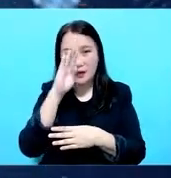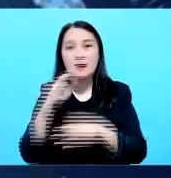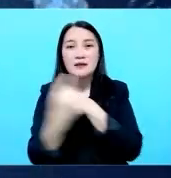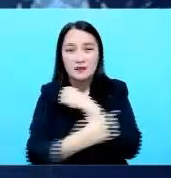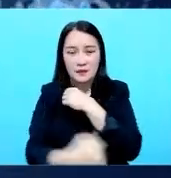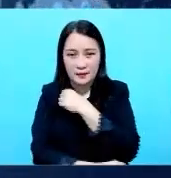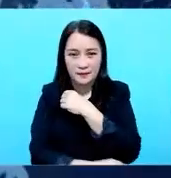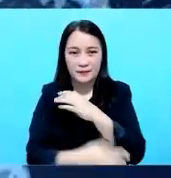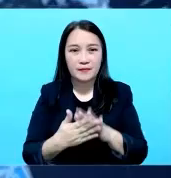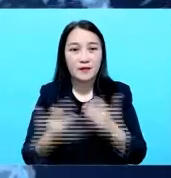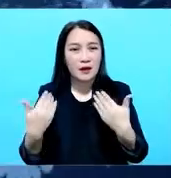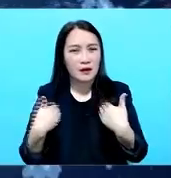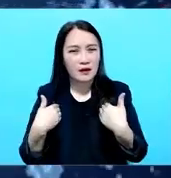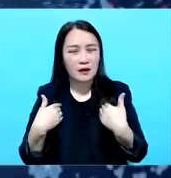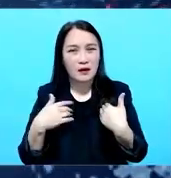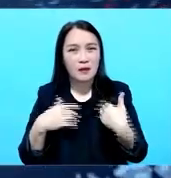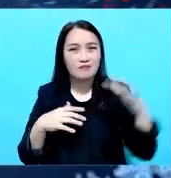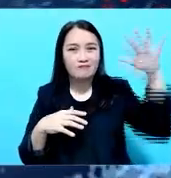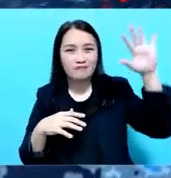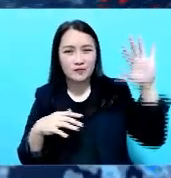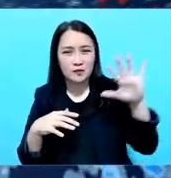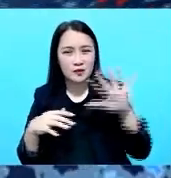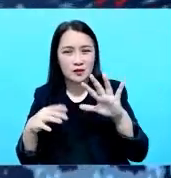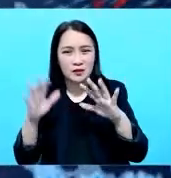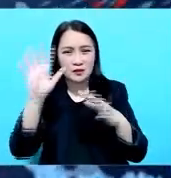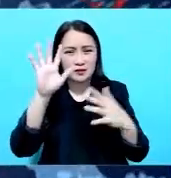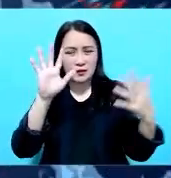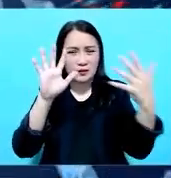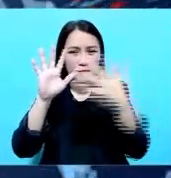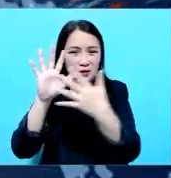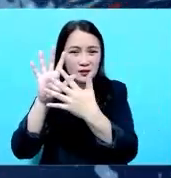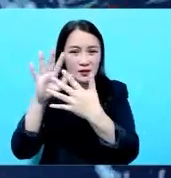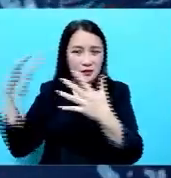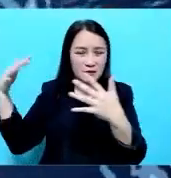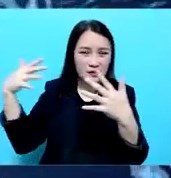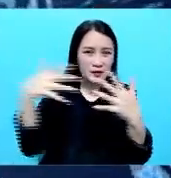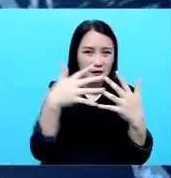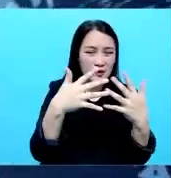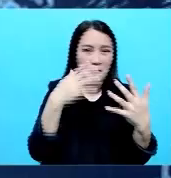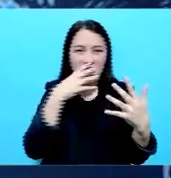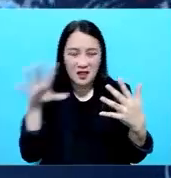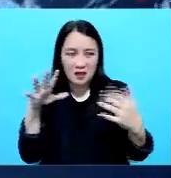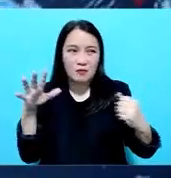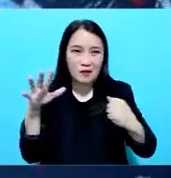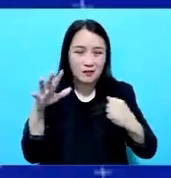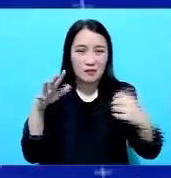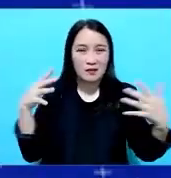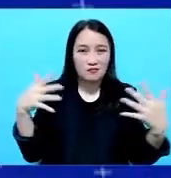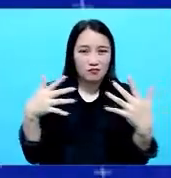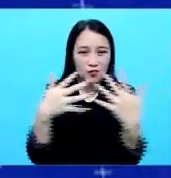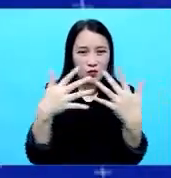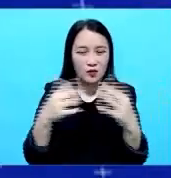frontal system o pagsasalubong ng mainit at malamig na hangin, pati na ng southwesterly surface wind flow.